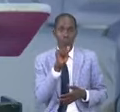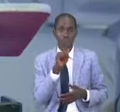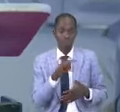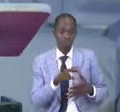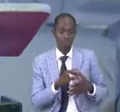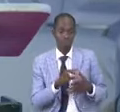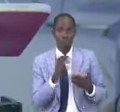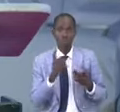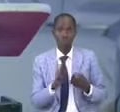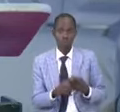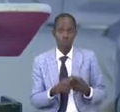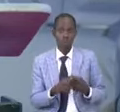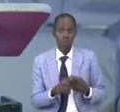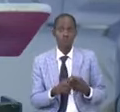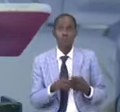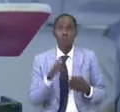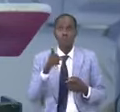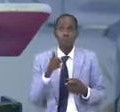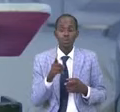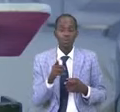il faut pas seulement